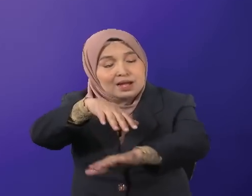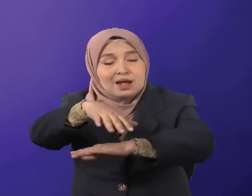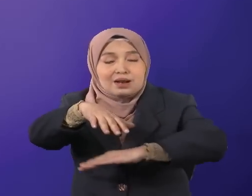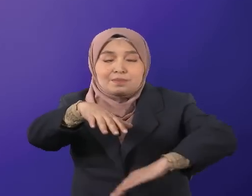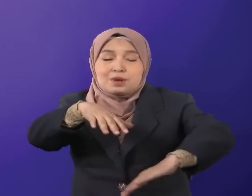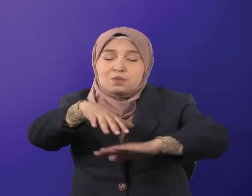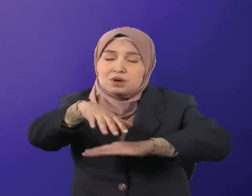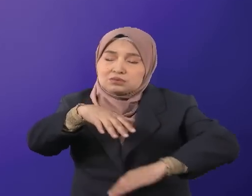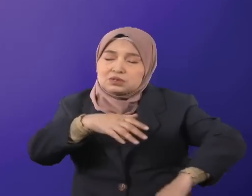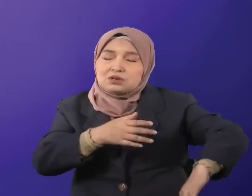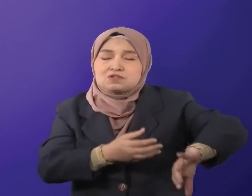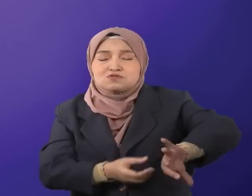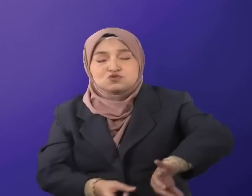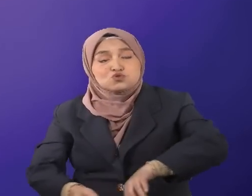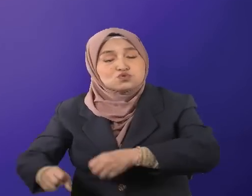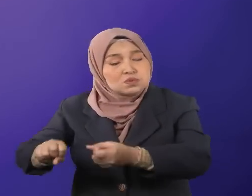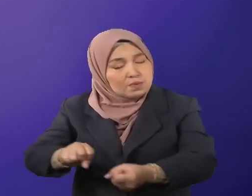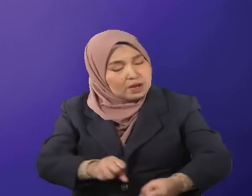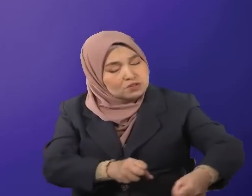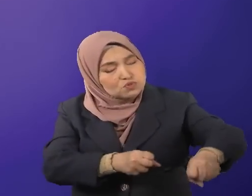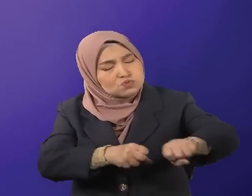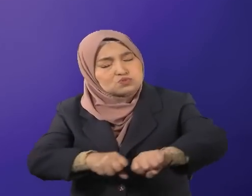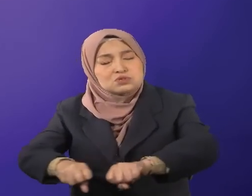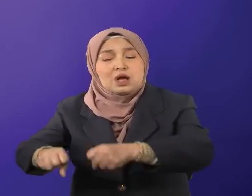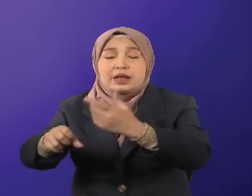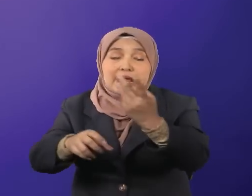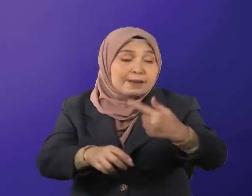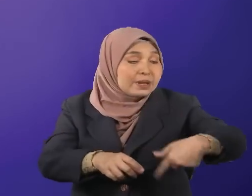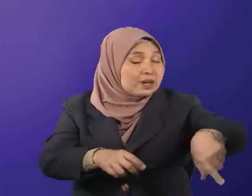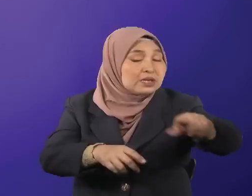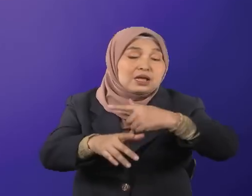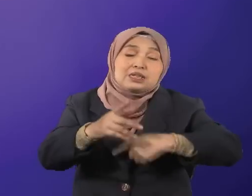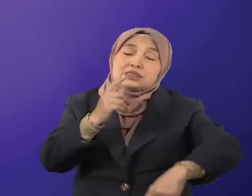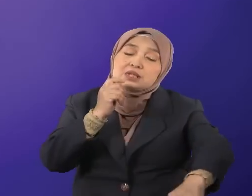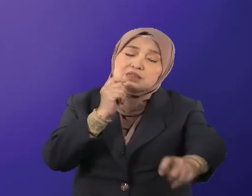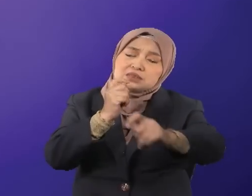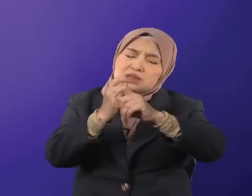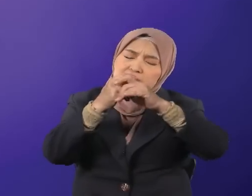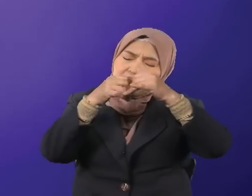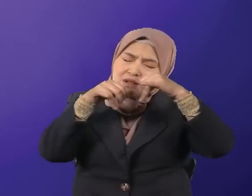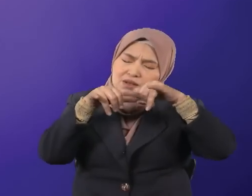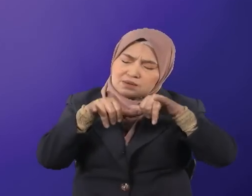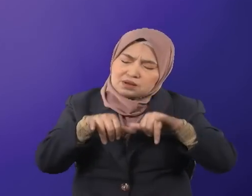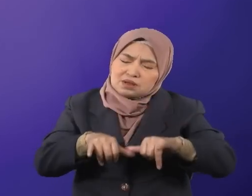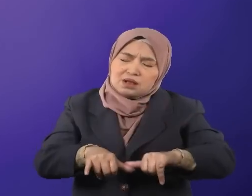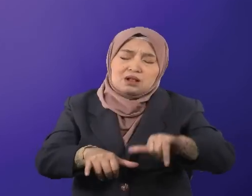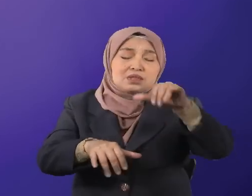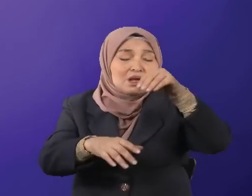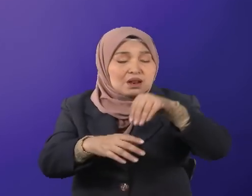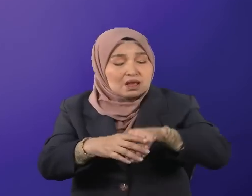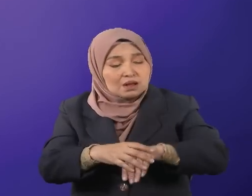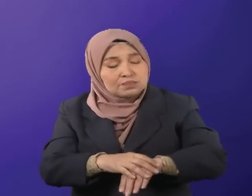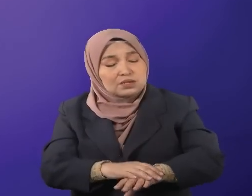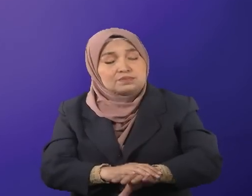تجري من تحتها الأنهار خالدين